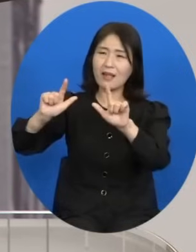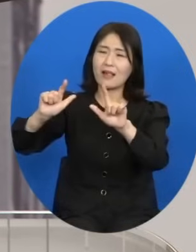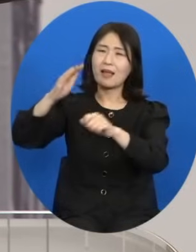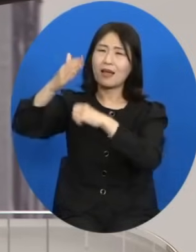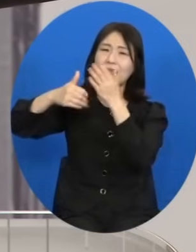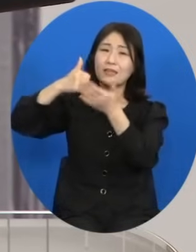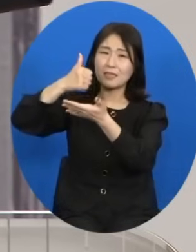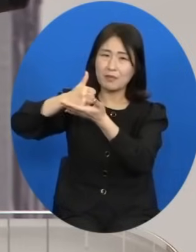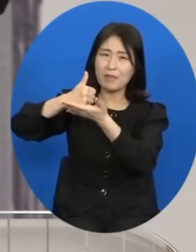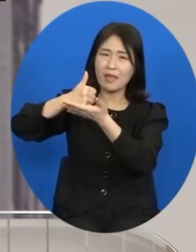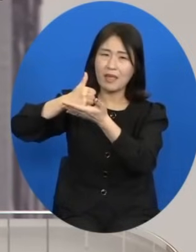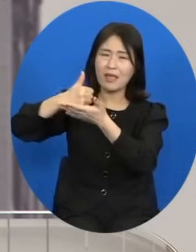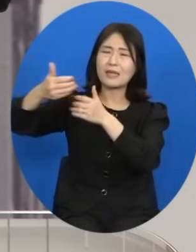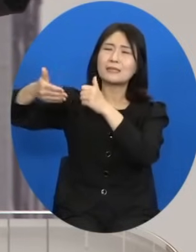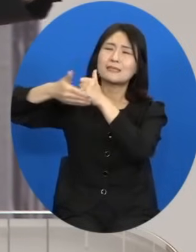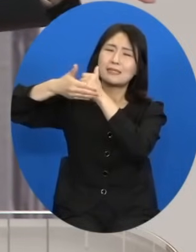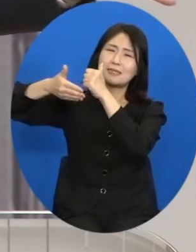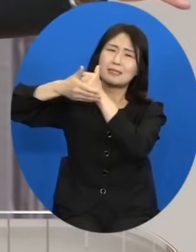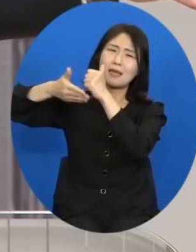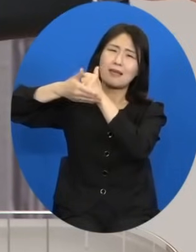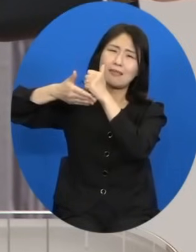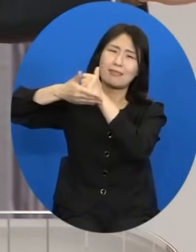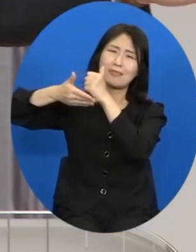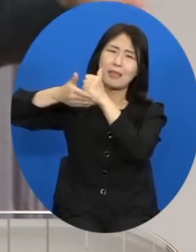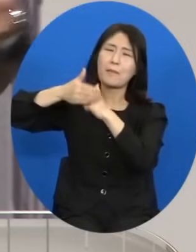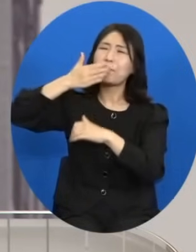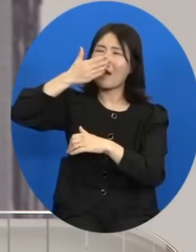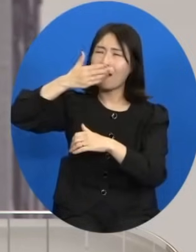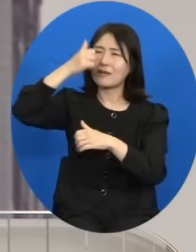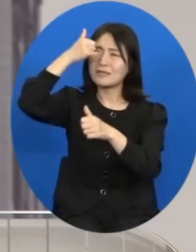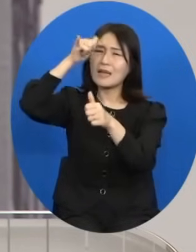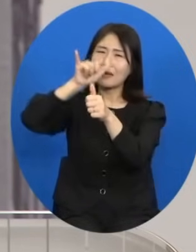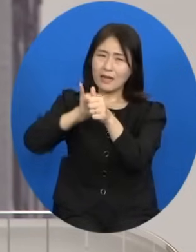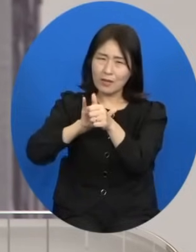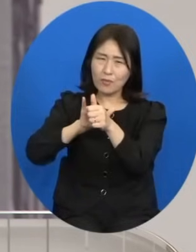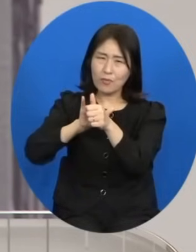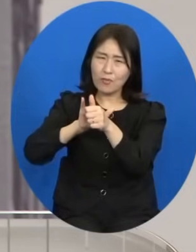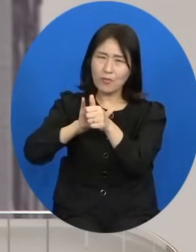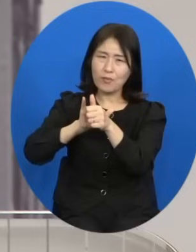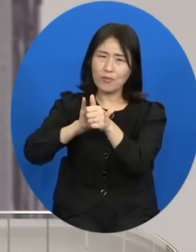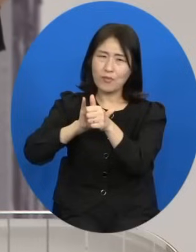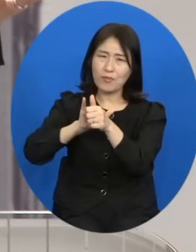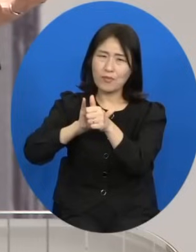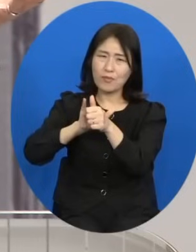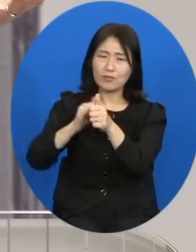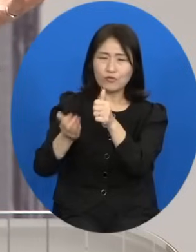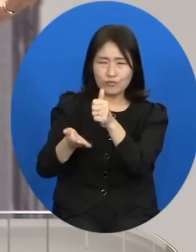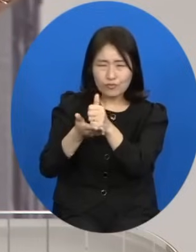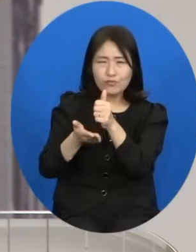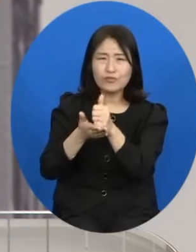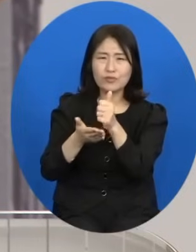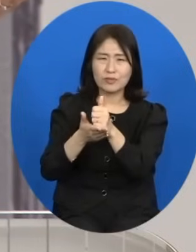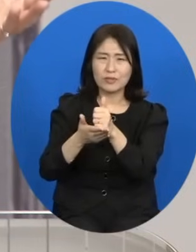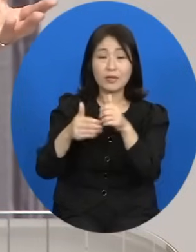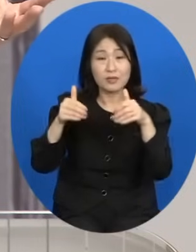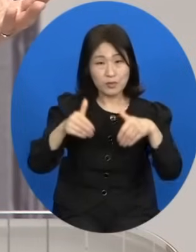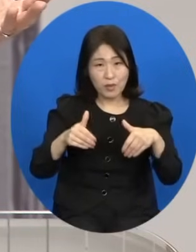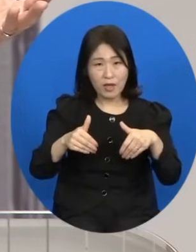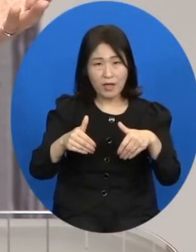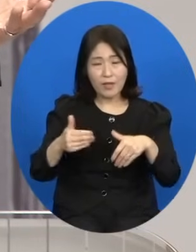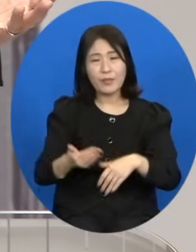잘했다 착하고 충성된 총아 너에게 열의 권사를